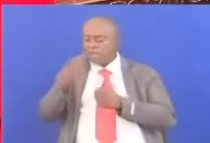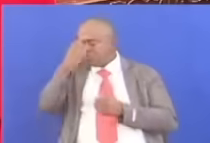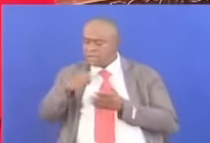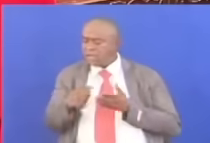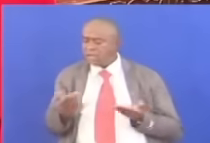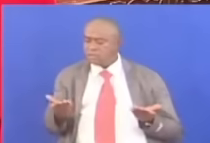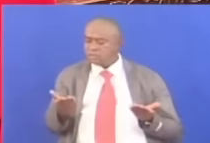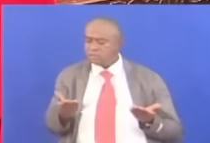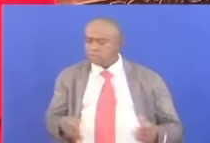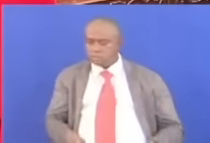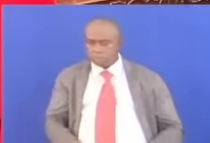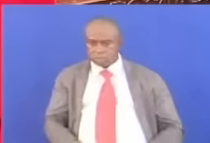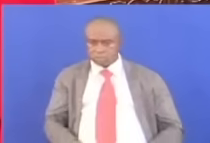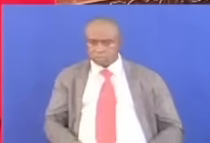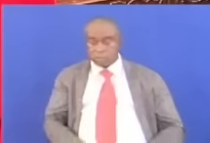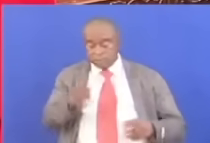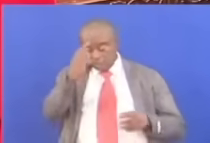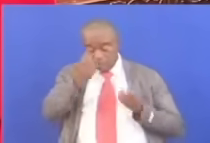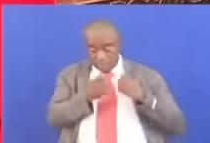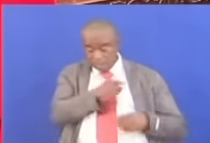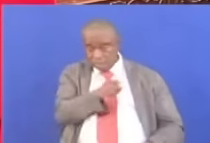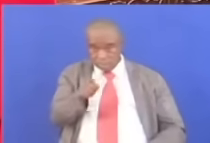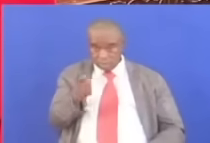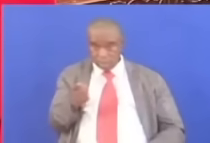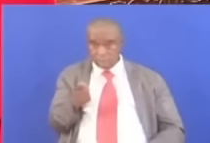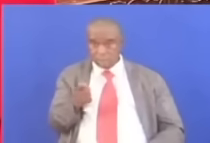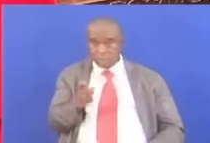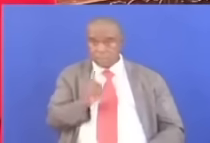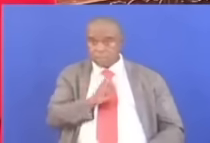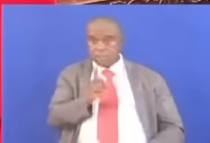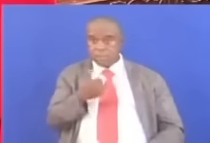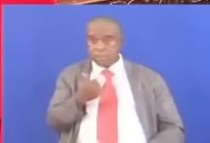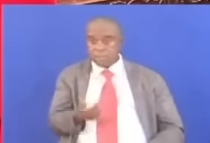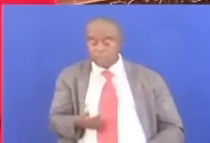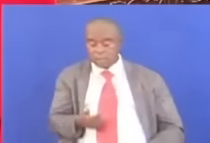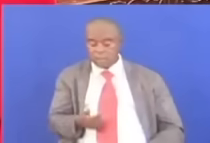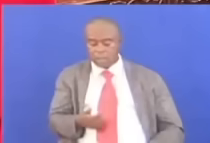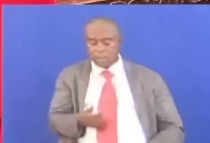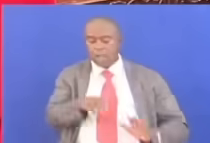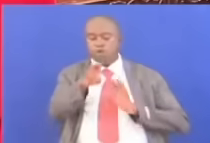yake maana yake haya mang